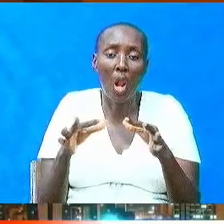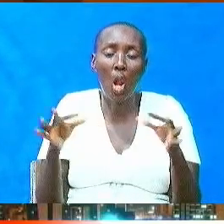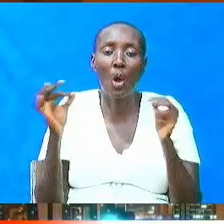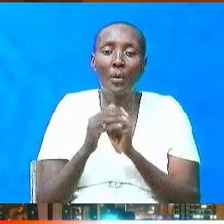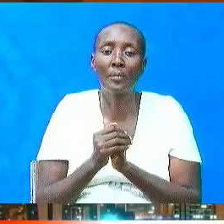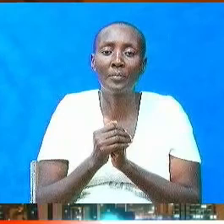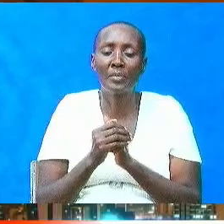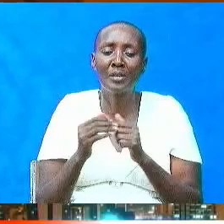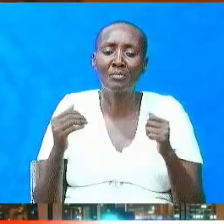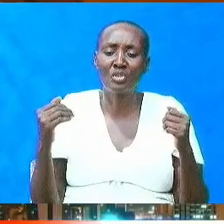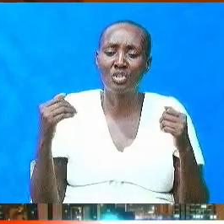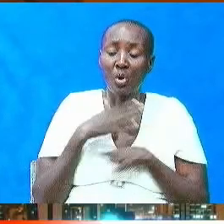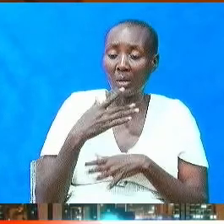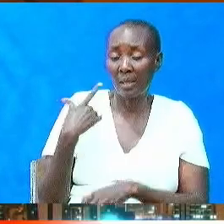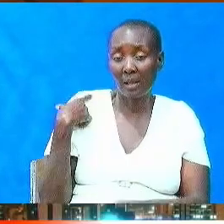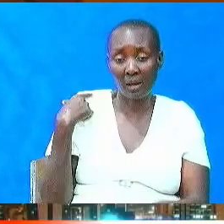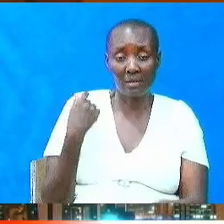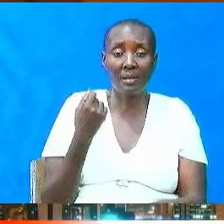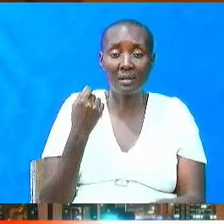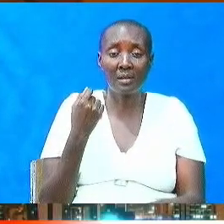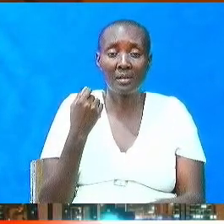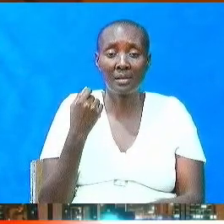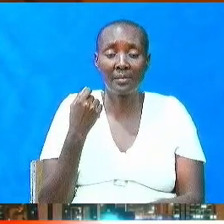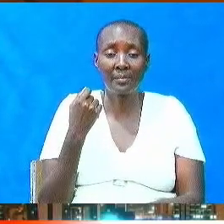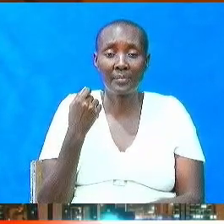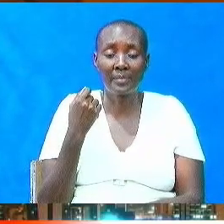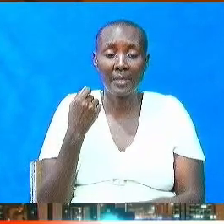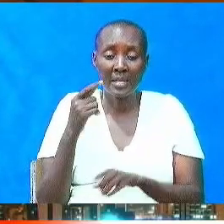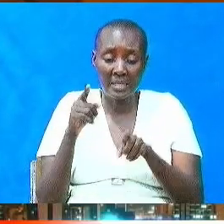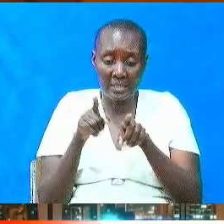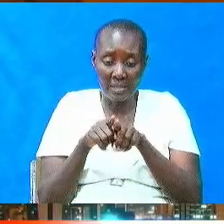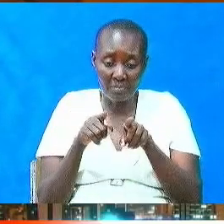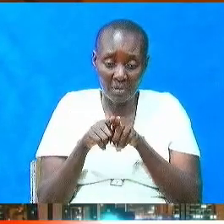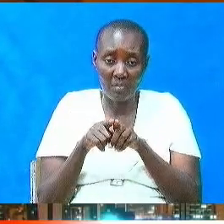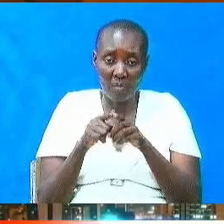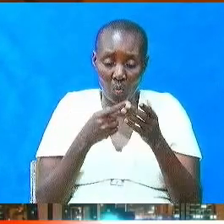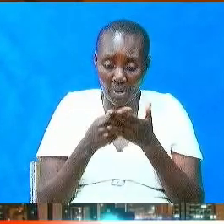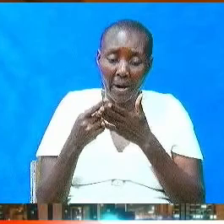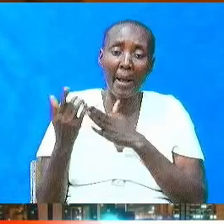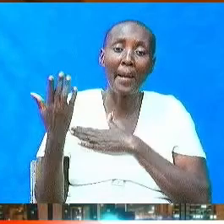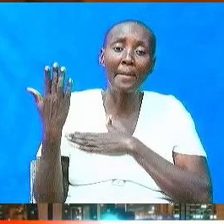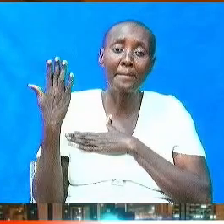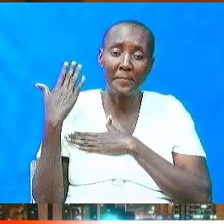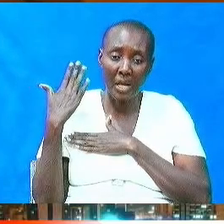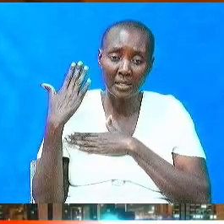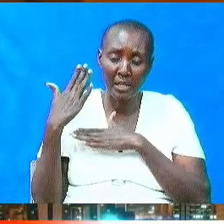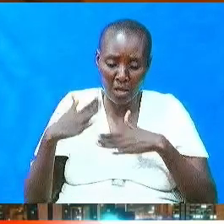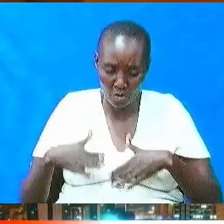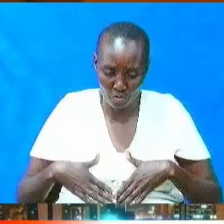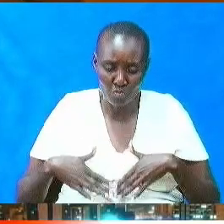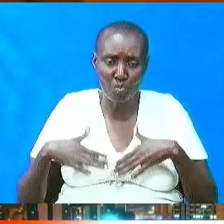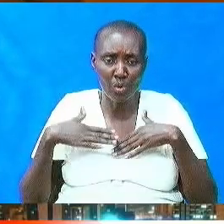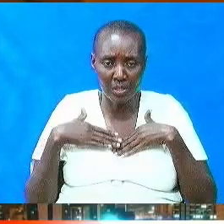was even shocked the other day that still, even as late as last week, bodies are still